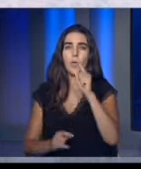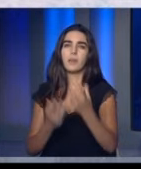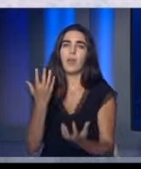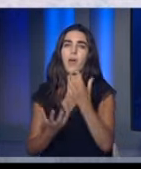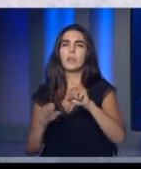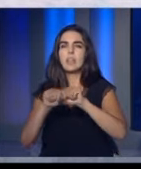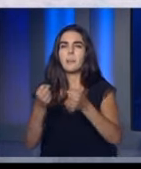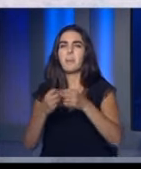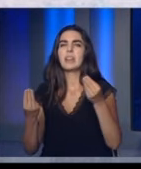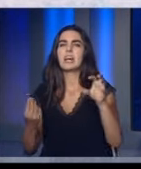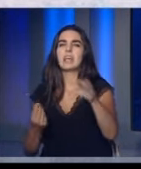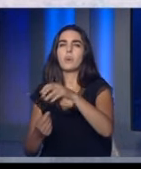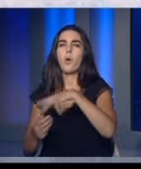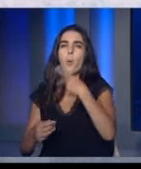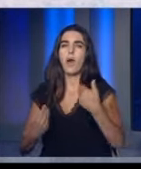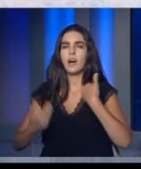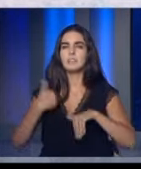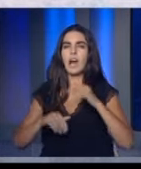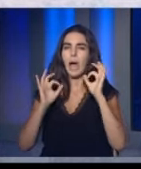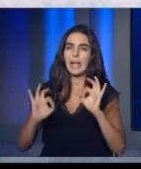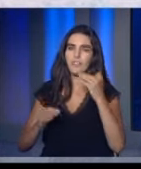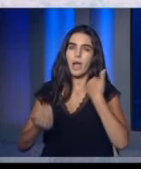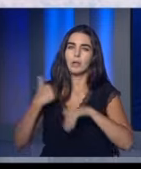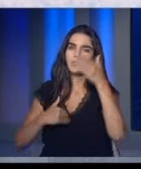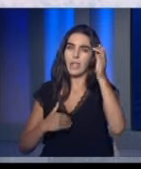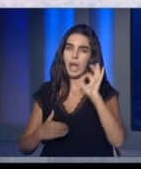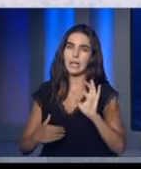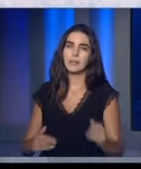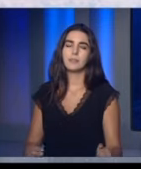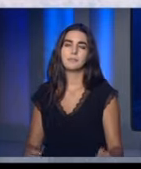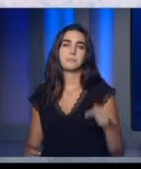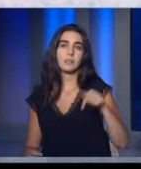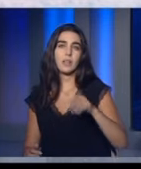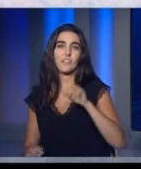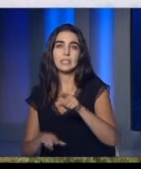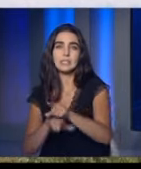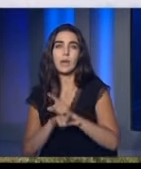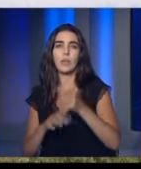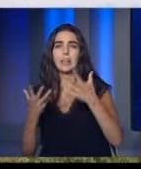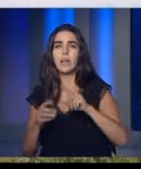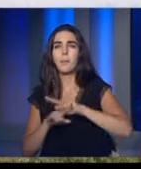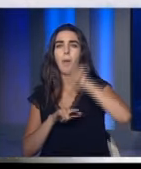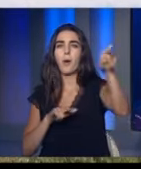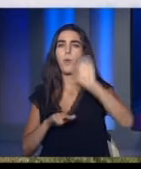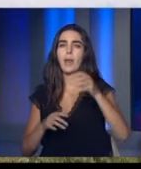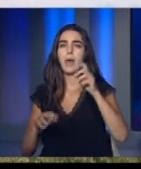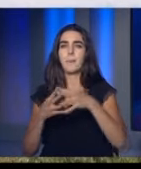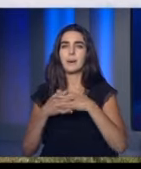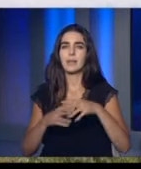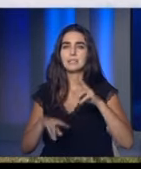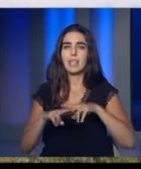حيث اندلعت فيه النيران ودمروا أجزاء منه وأوقعوا فيه إصابات مؤكدة، وموقع المرج بصاروخ بركان